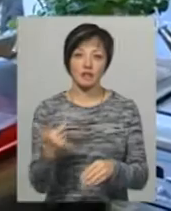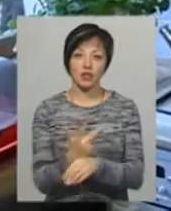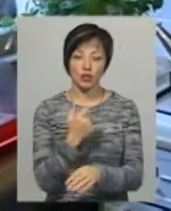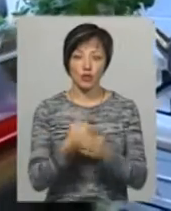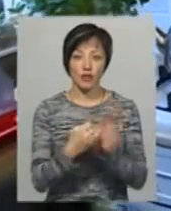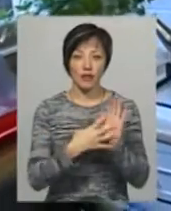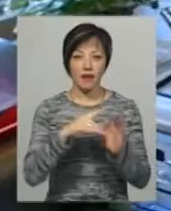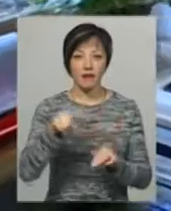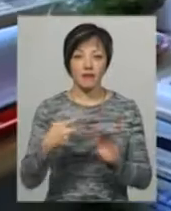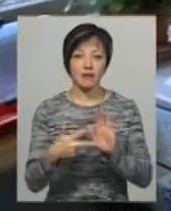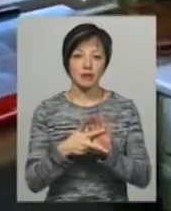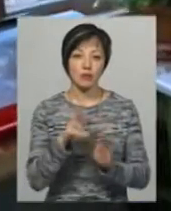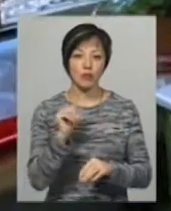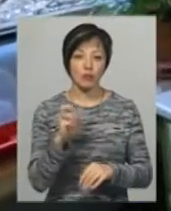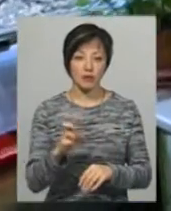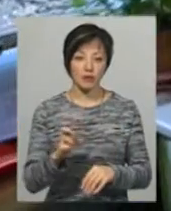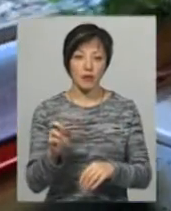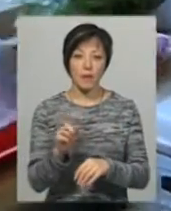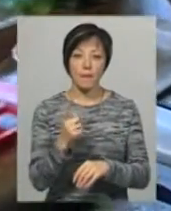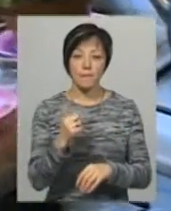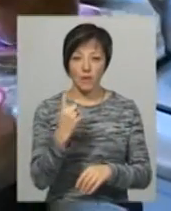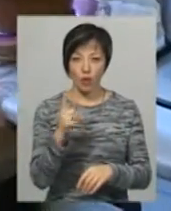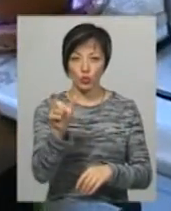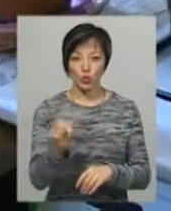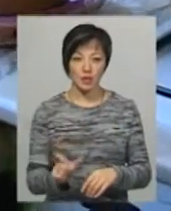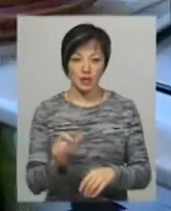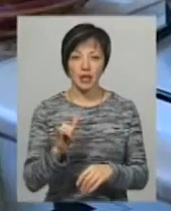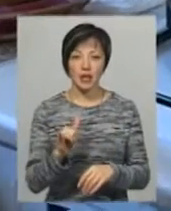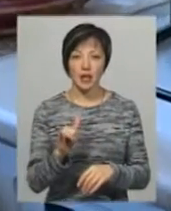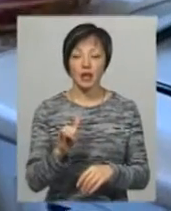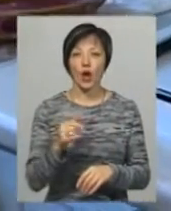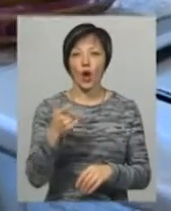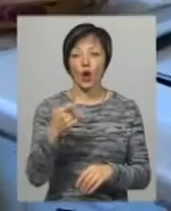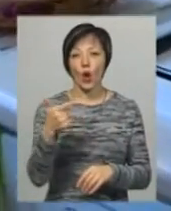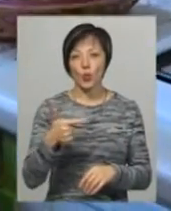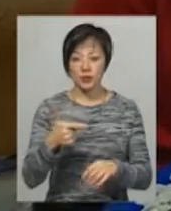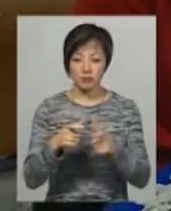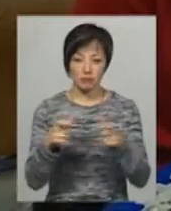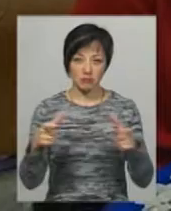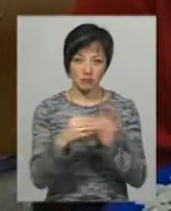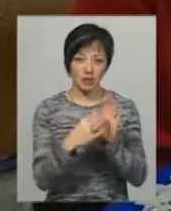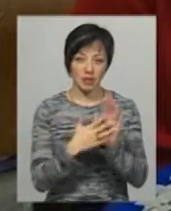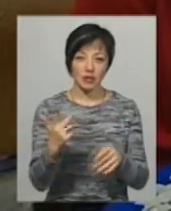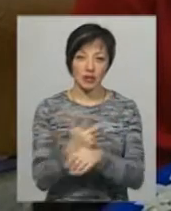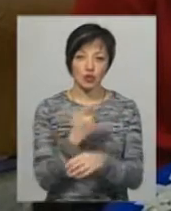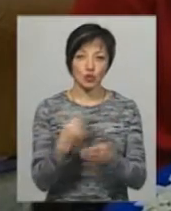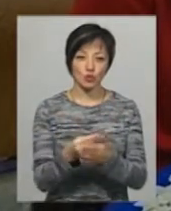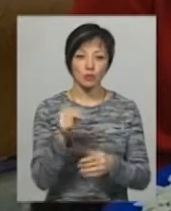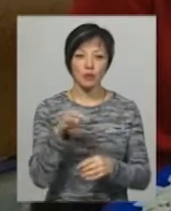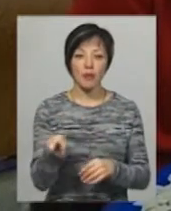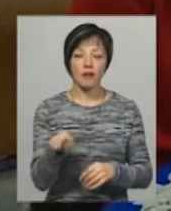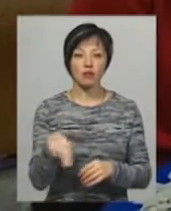до 9,8 кубометра на людину. І в грудневих платіжках за газ були приблизно втричі вищі суми, ніж